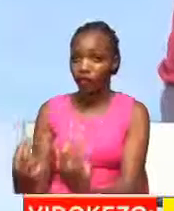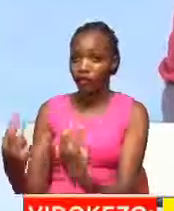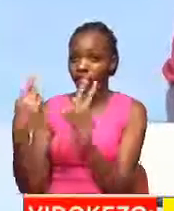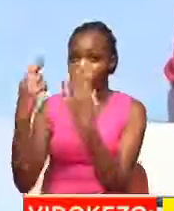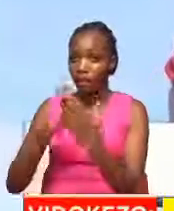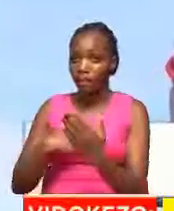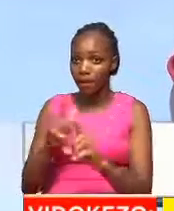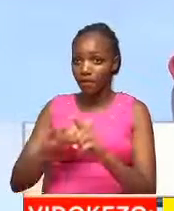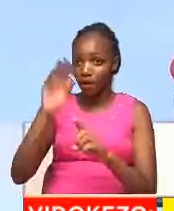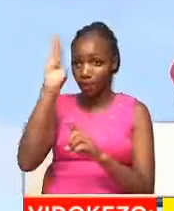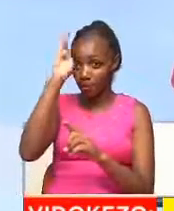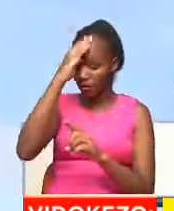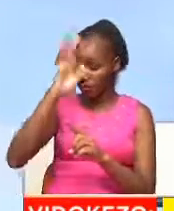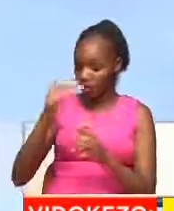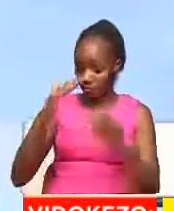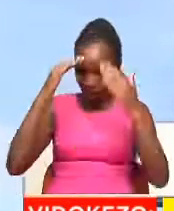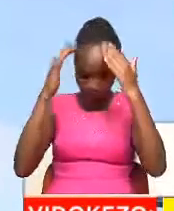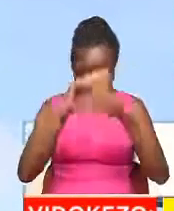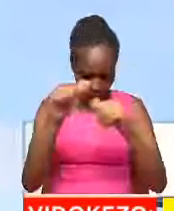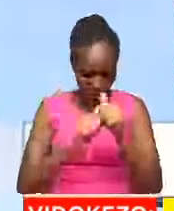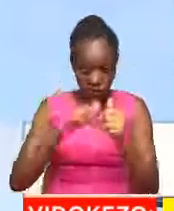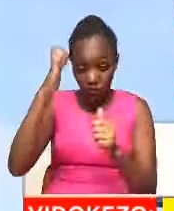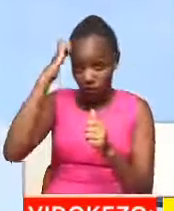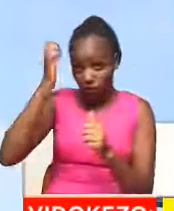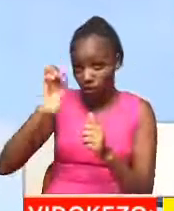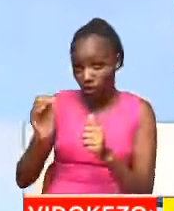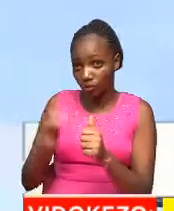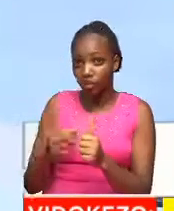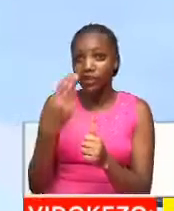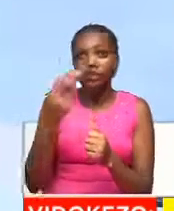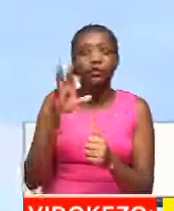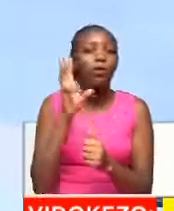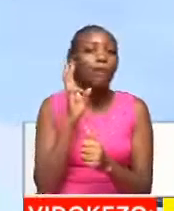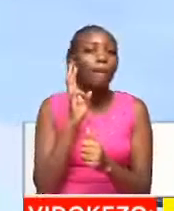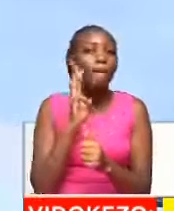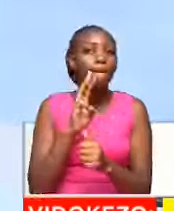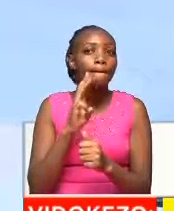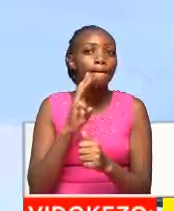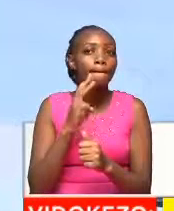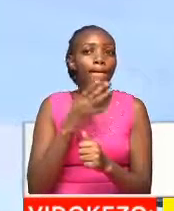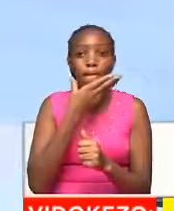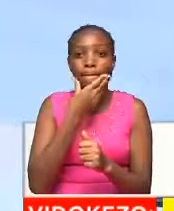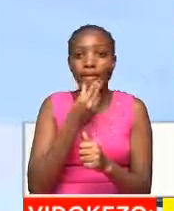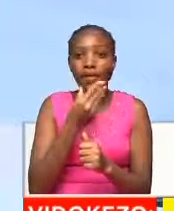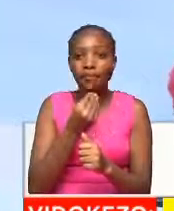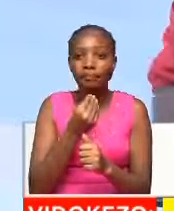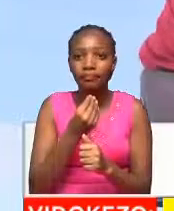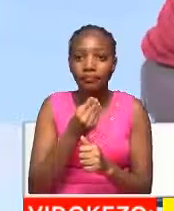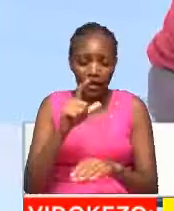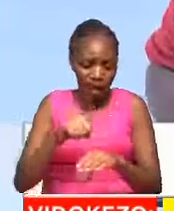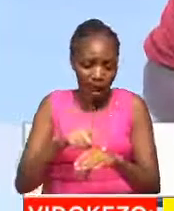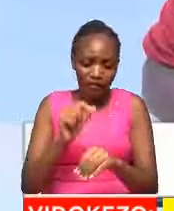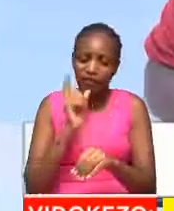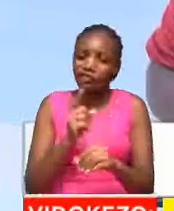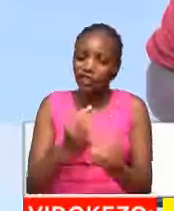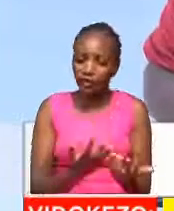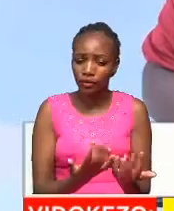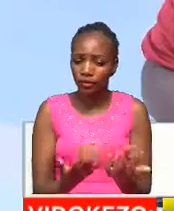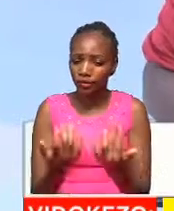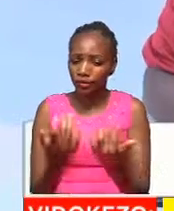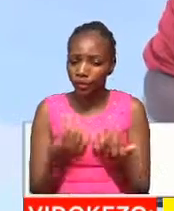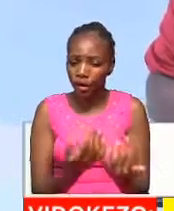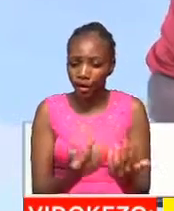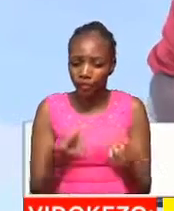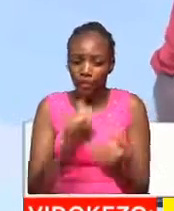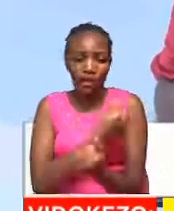Ya Bungoma tuelekee Uasin Gishu ambapo wanaume wawili wanauguza majeraha mabaya ya moto katika hospitali ya rufaa na